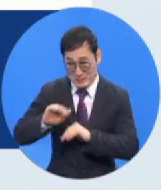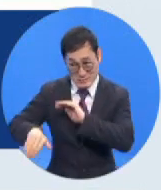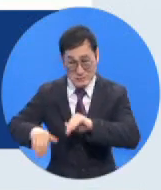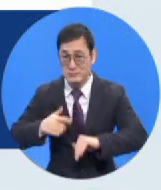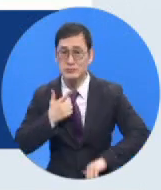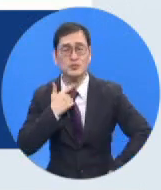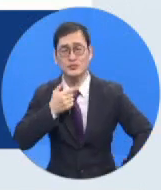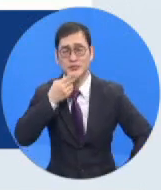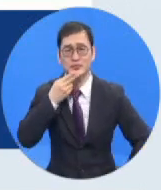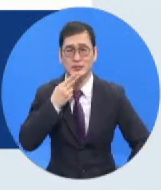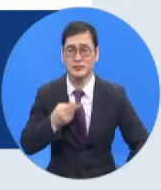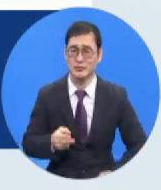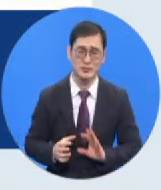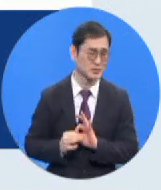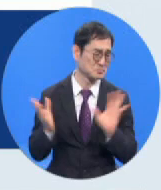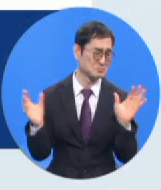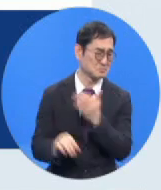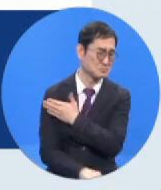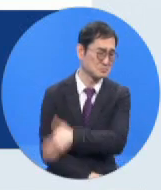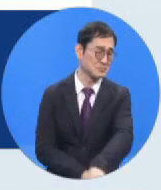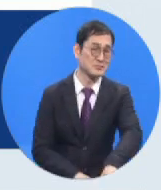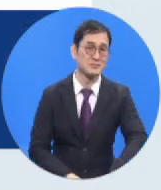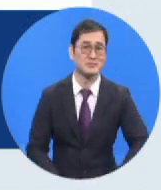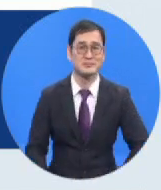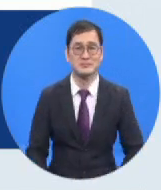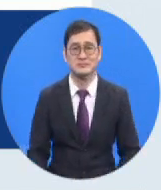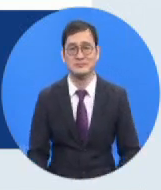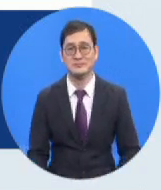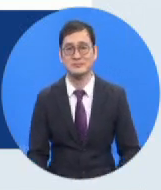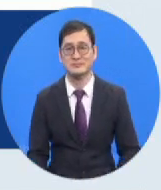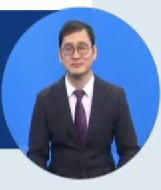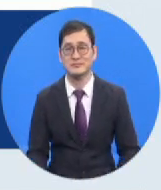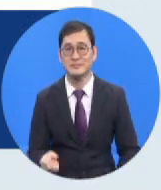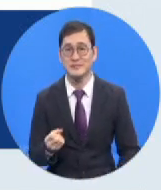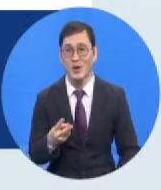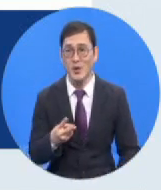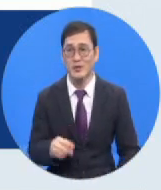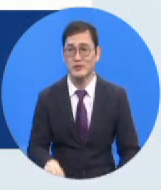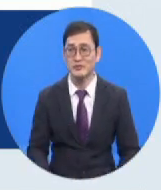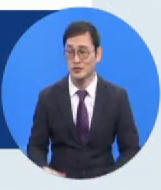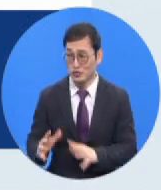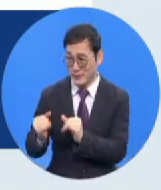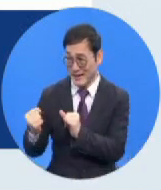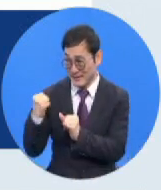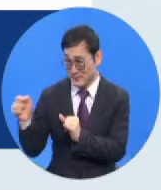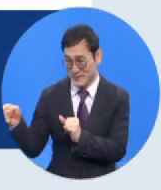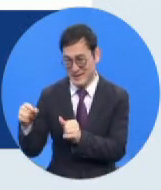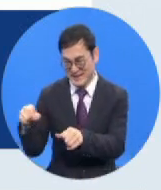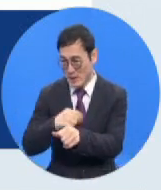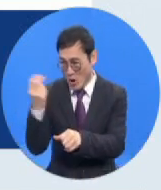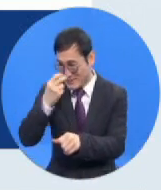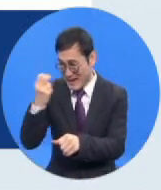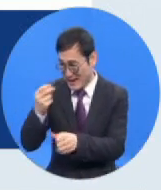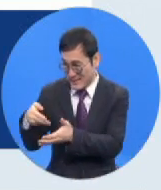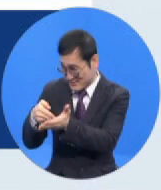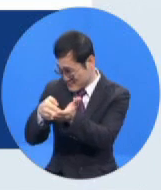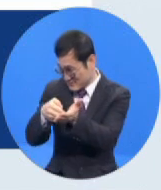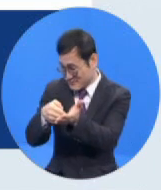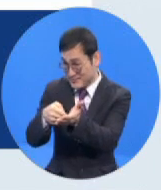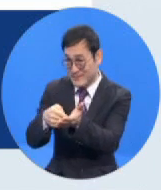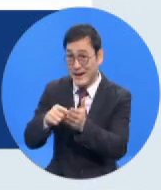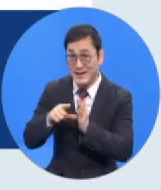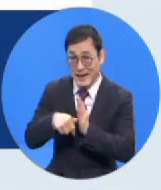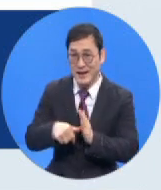입장을 밝혔고요. 또 한 최고위원은 중앙일보에 국민의힘 특검을 요구하고 있는 상황에서